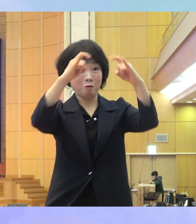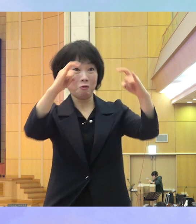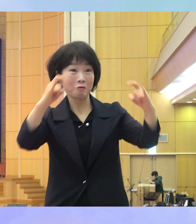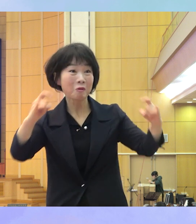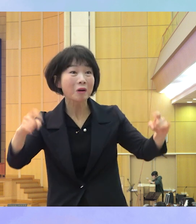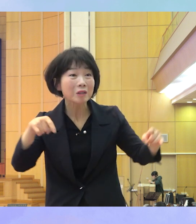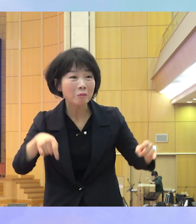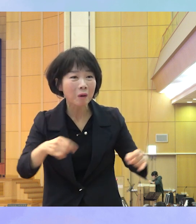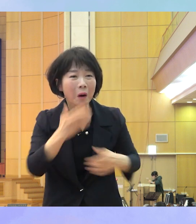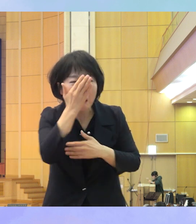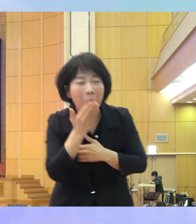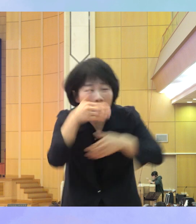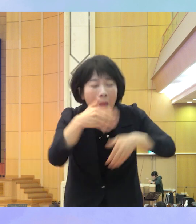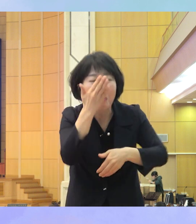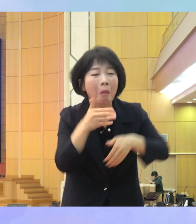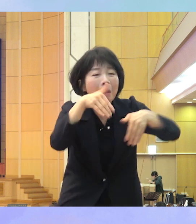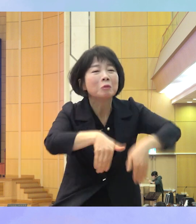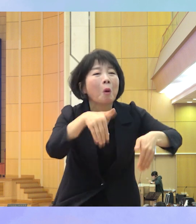바바리가 아니고 핫바리.